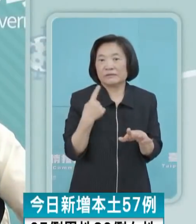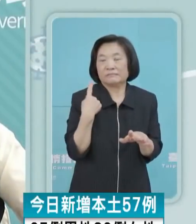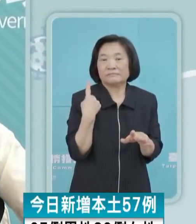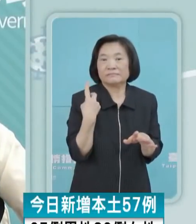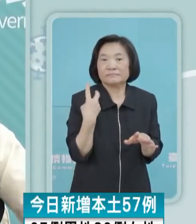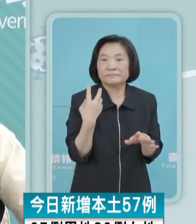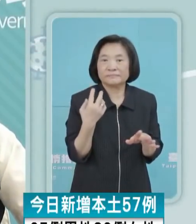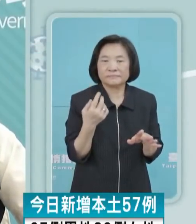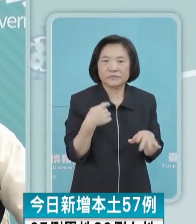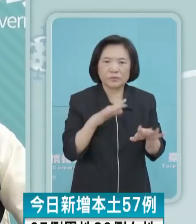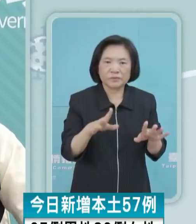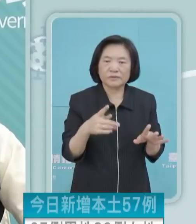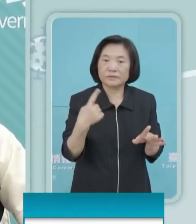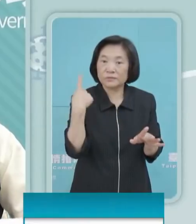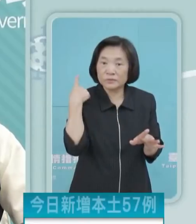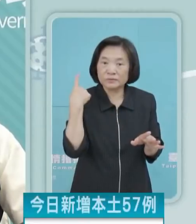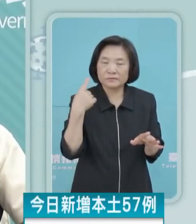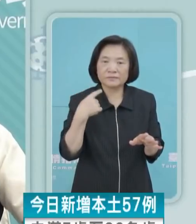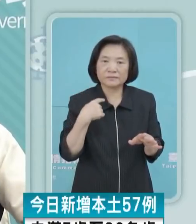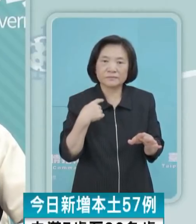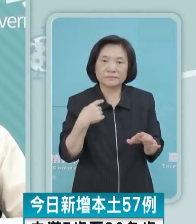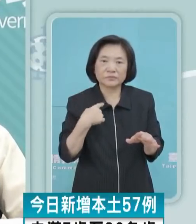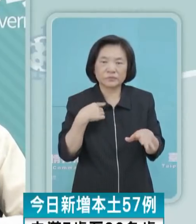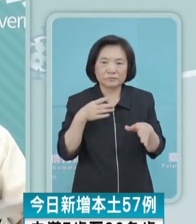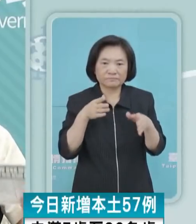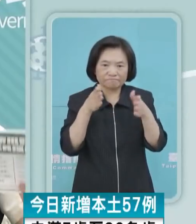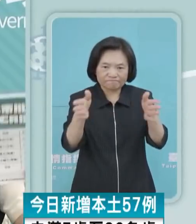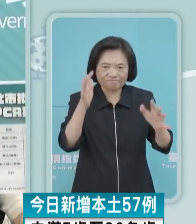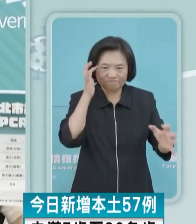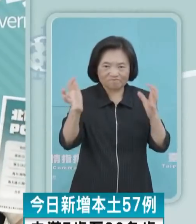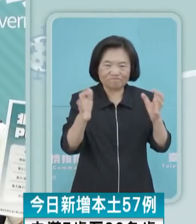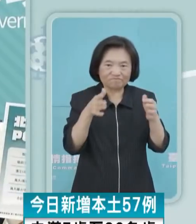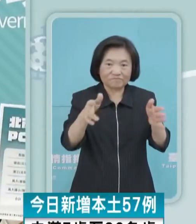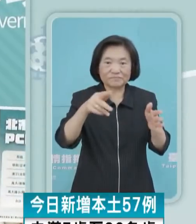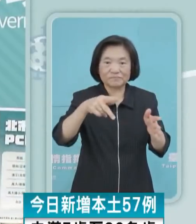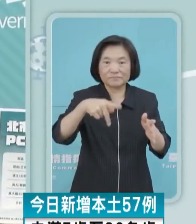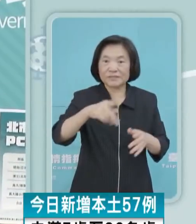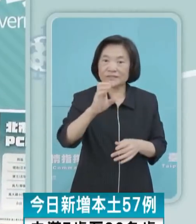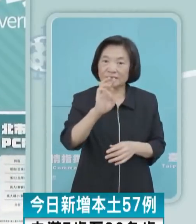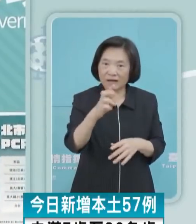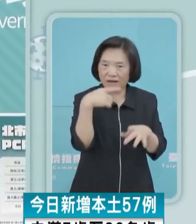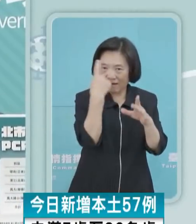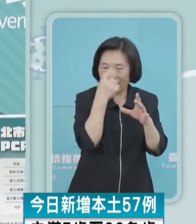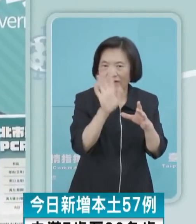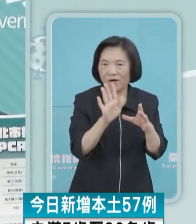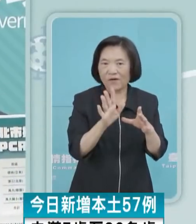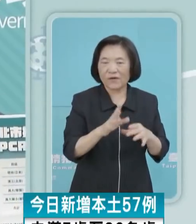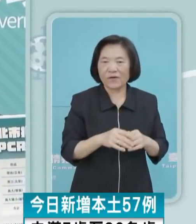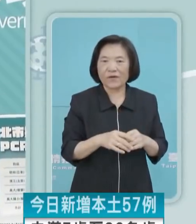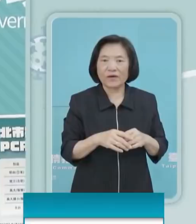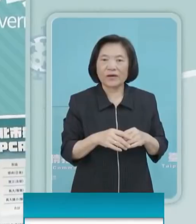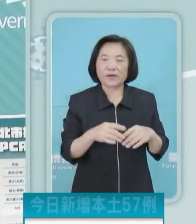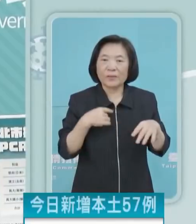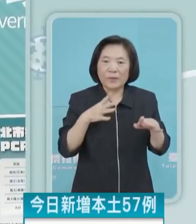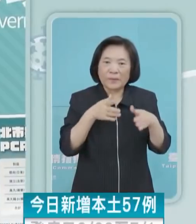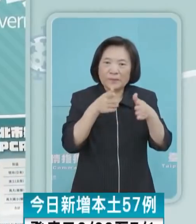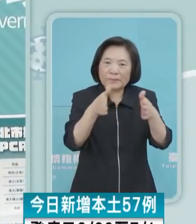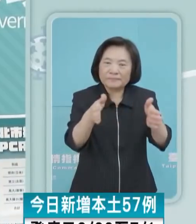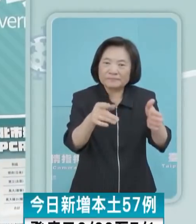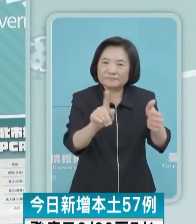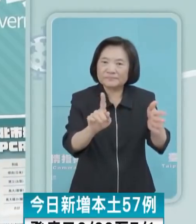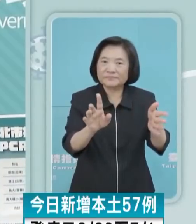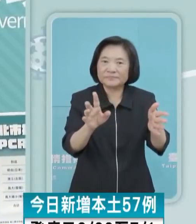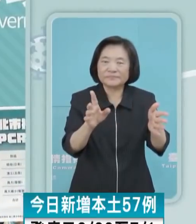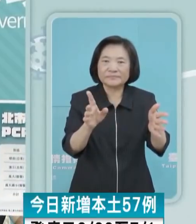道我们在昨天有做一个很大规模的 PCR，那这采用的几乎是